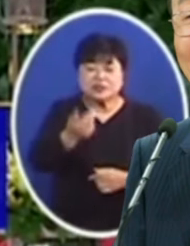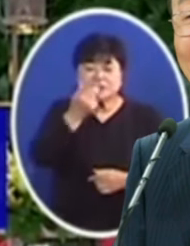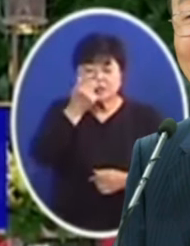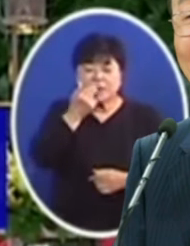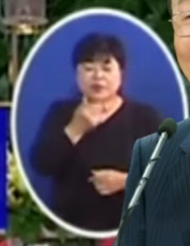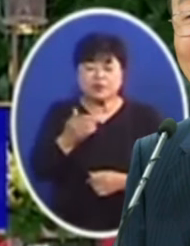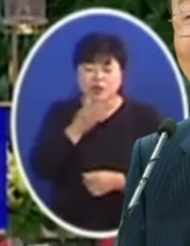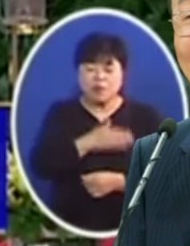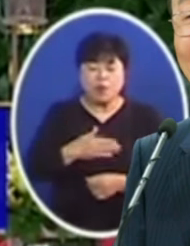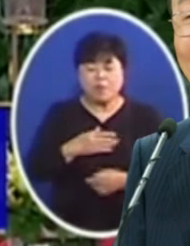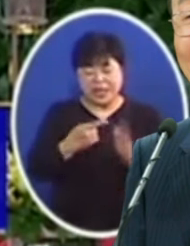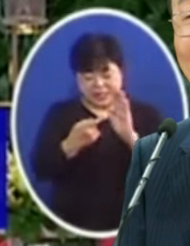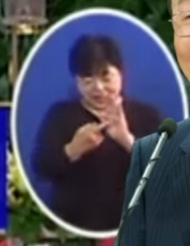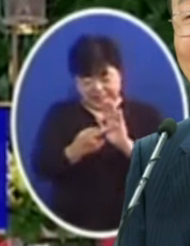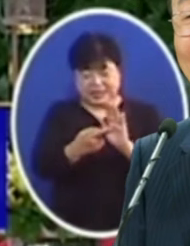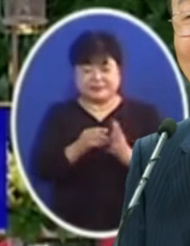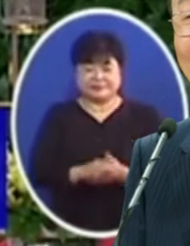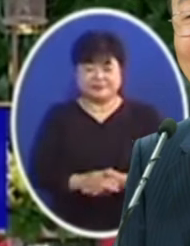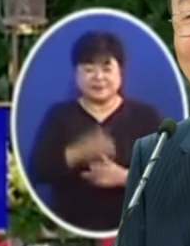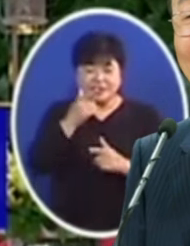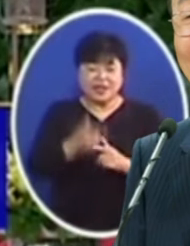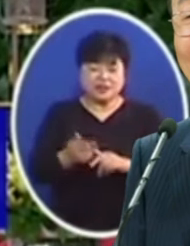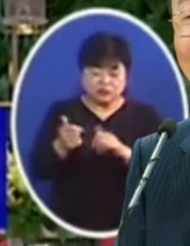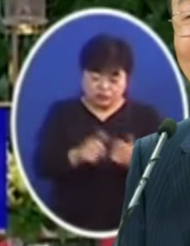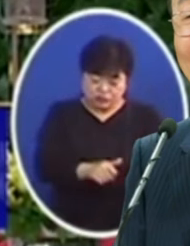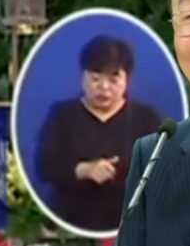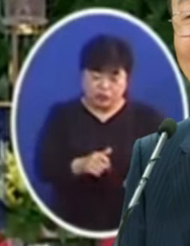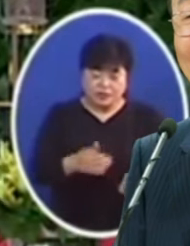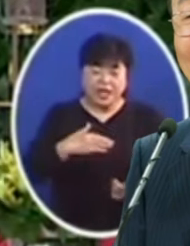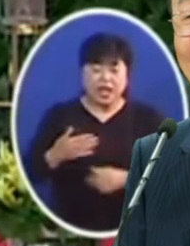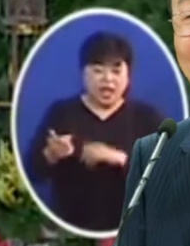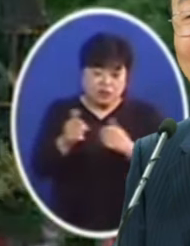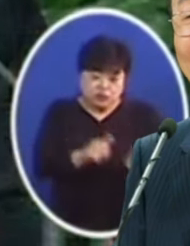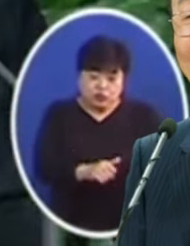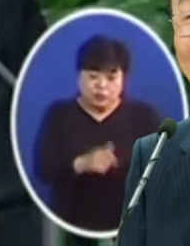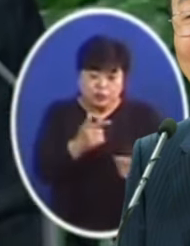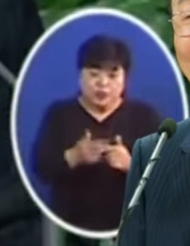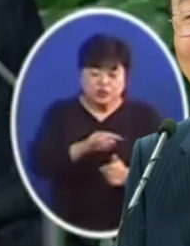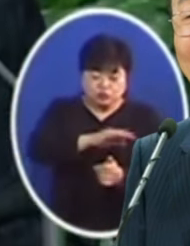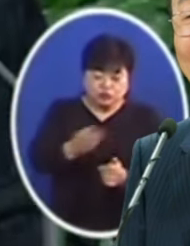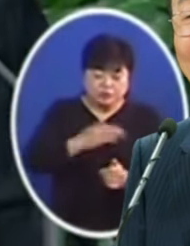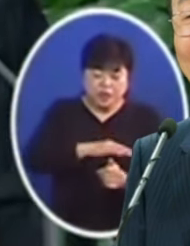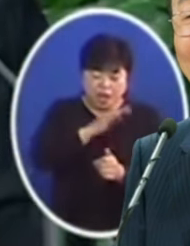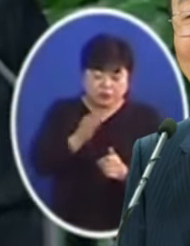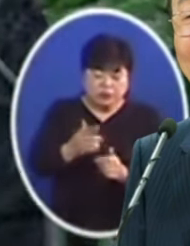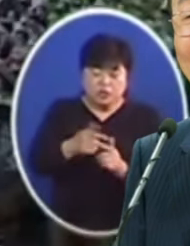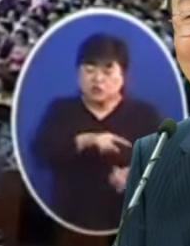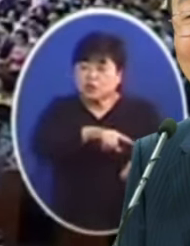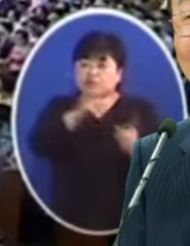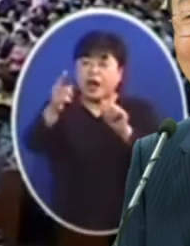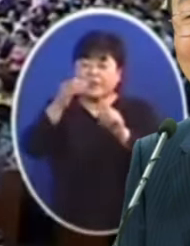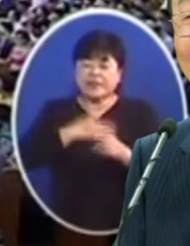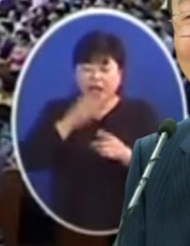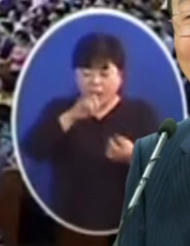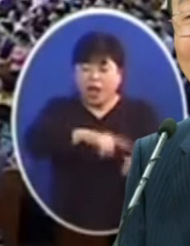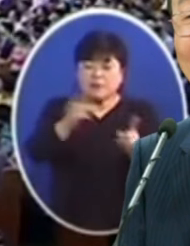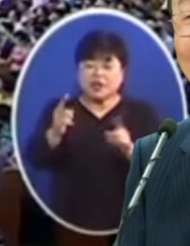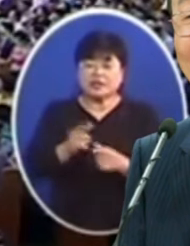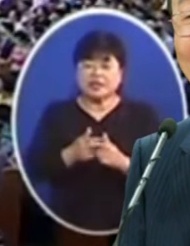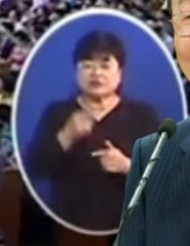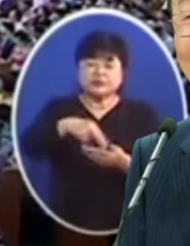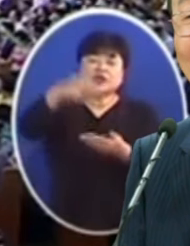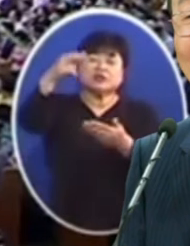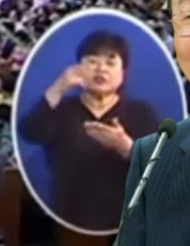또한 우리 몸에 나타나게 하려 합니다. 예수 죽은 것을 내 죽음으로, 예수 무덤 내 무덤, 예수 부활 내 부활, 예수 승천 내